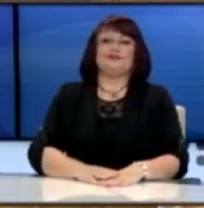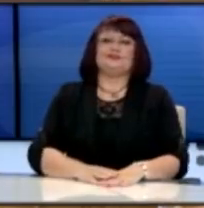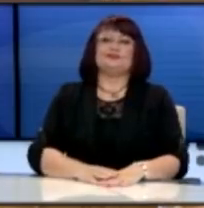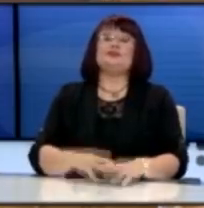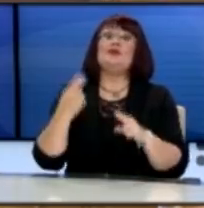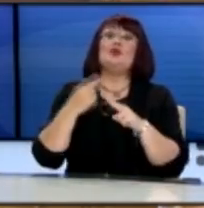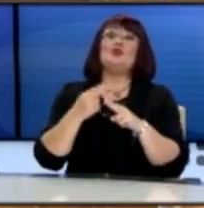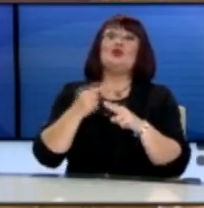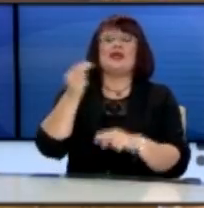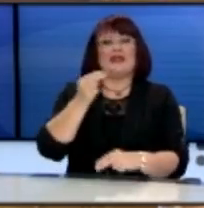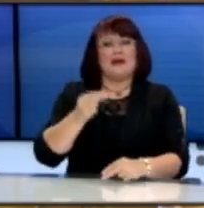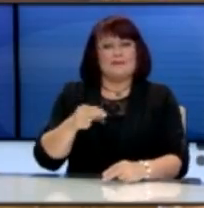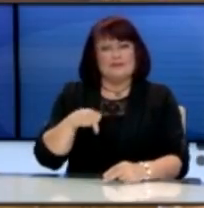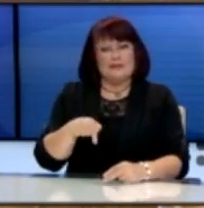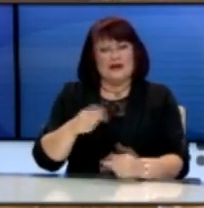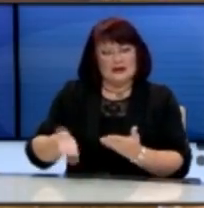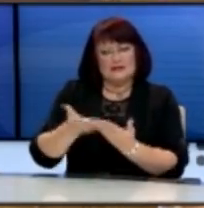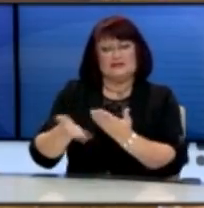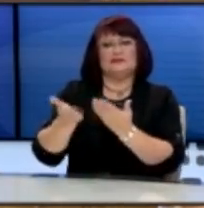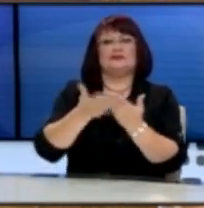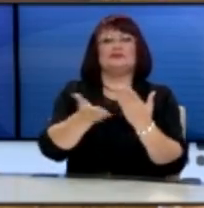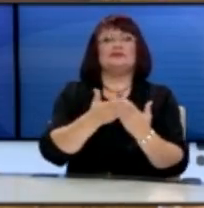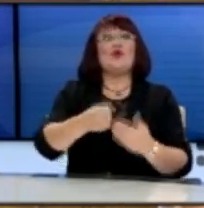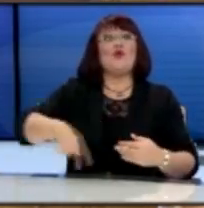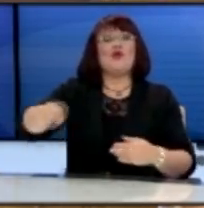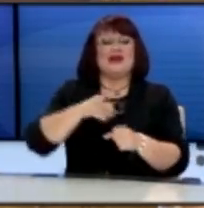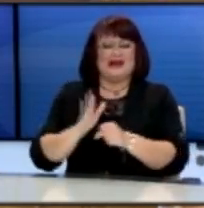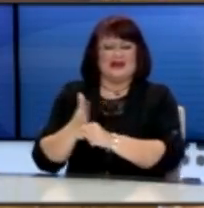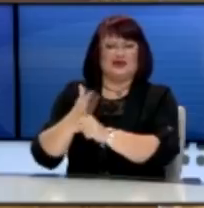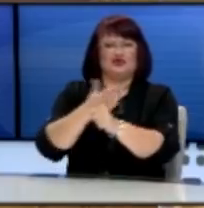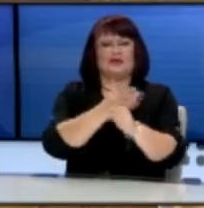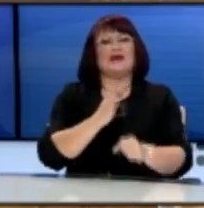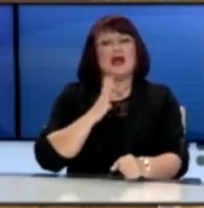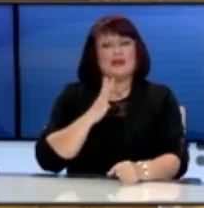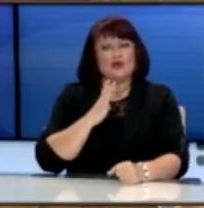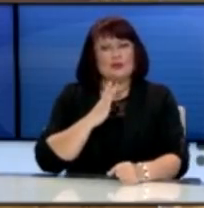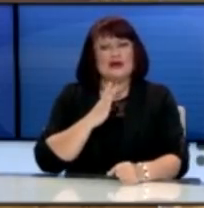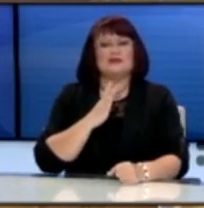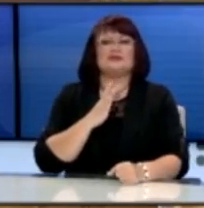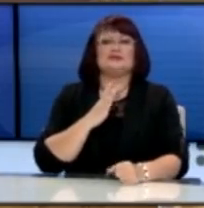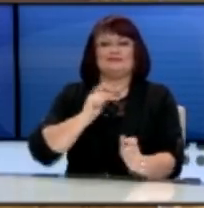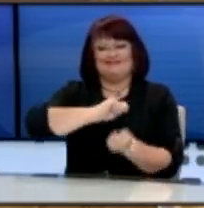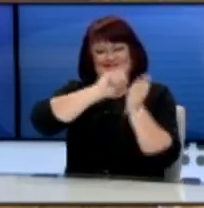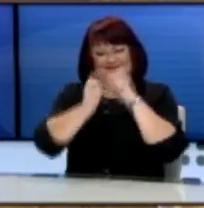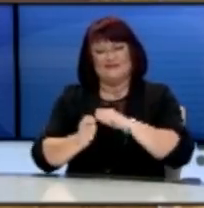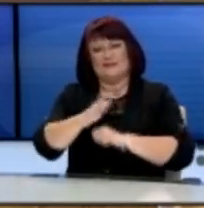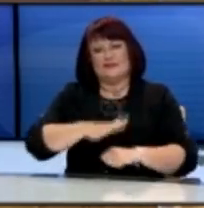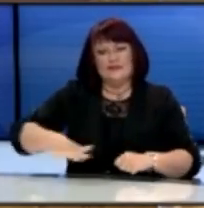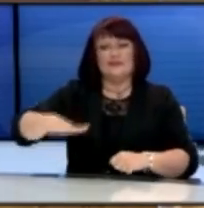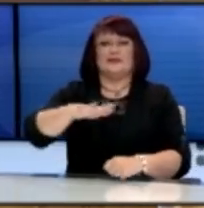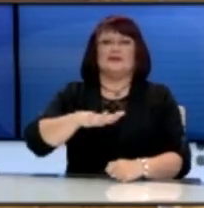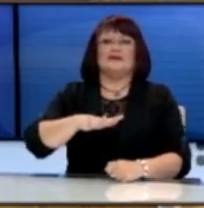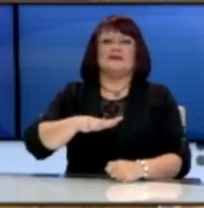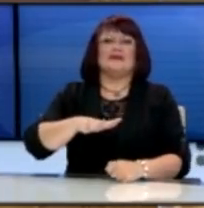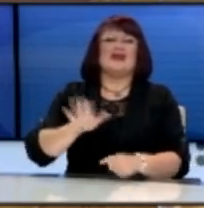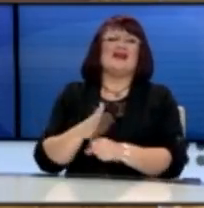κρίσιμο ζήτημα είναι να στηριχτούν όλοι οι πληγέντες και τελικά να αποκατασταθεί πλήρως